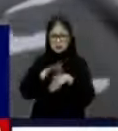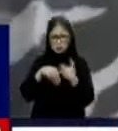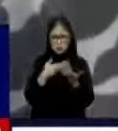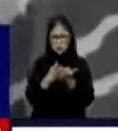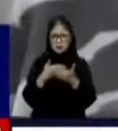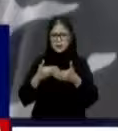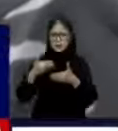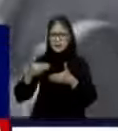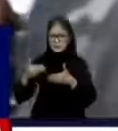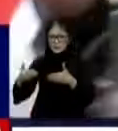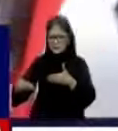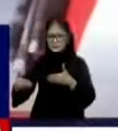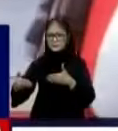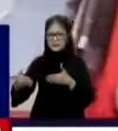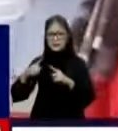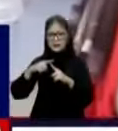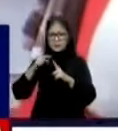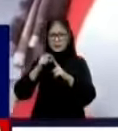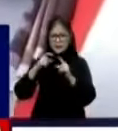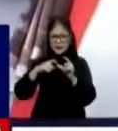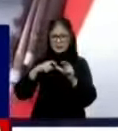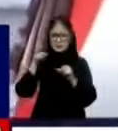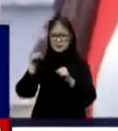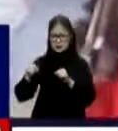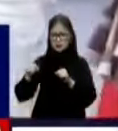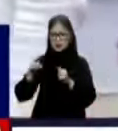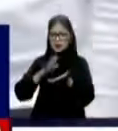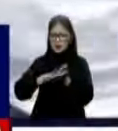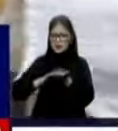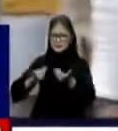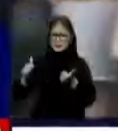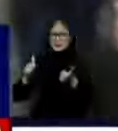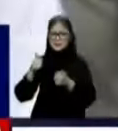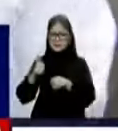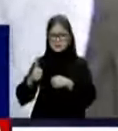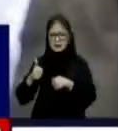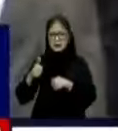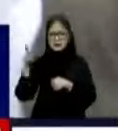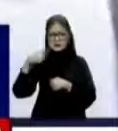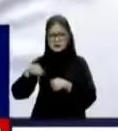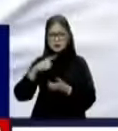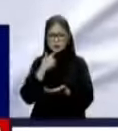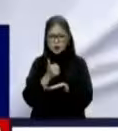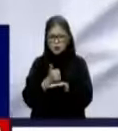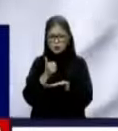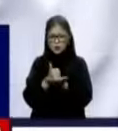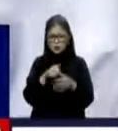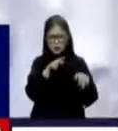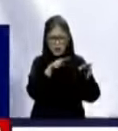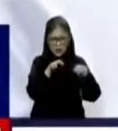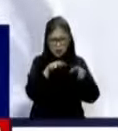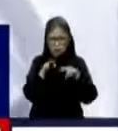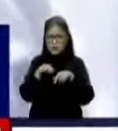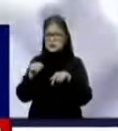tahapan yang ada di TPS berjalan dengan baik, lancar, dan betul-betul diawasi ya oleh